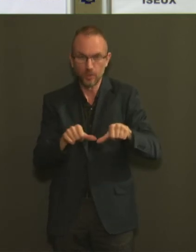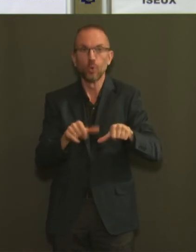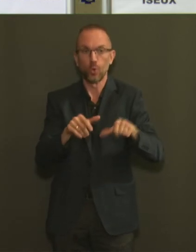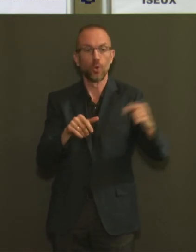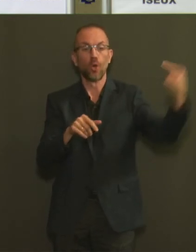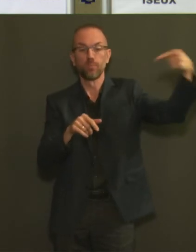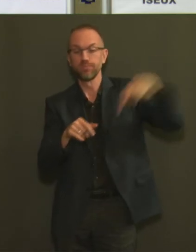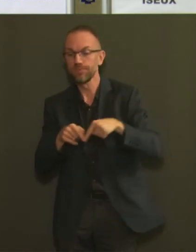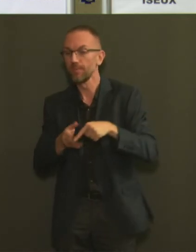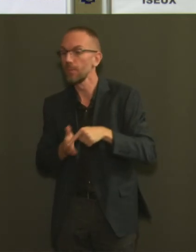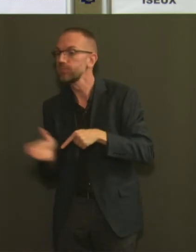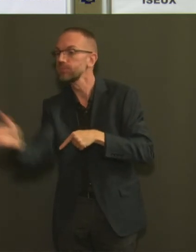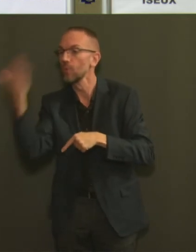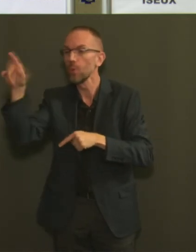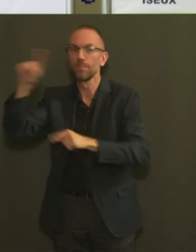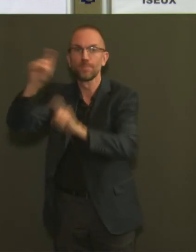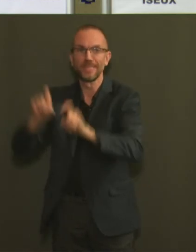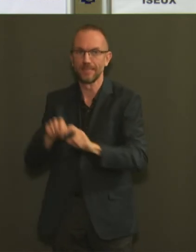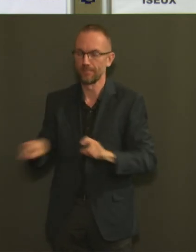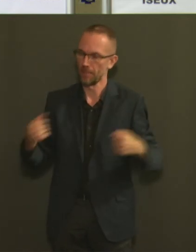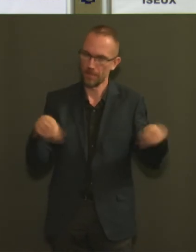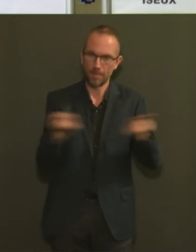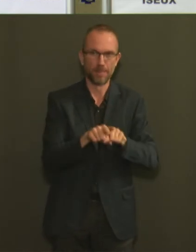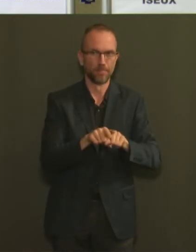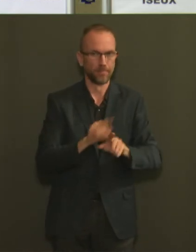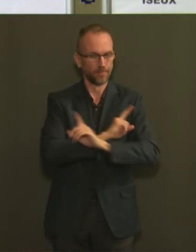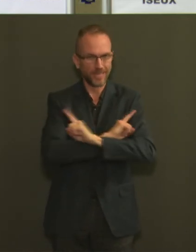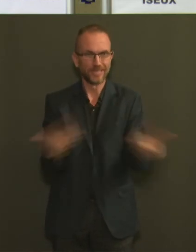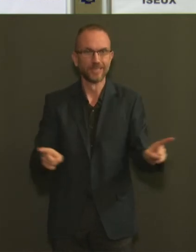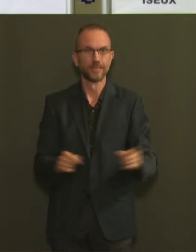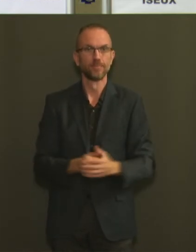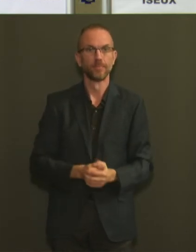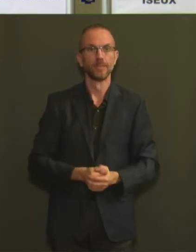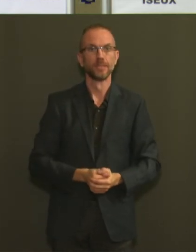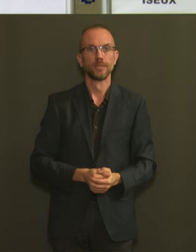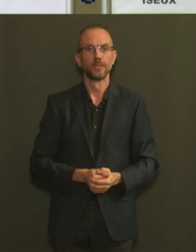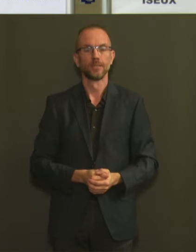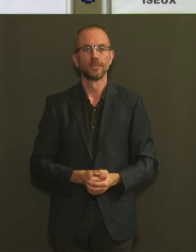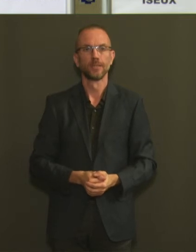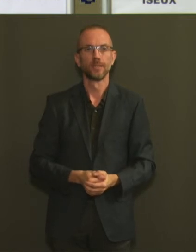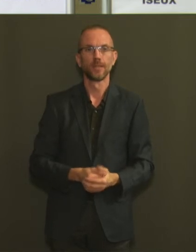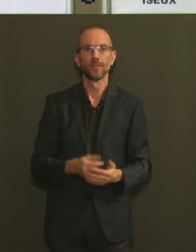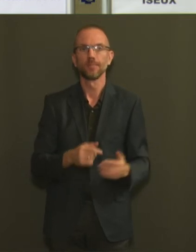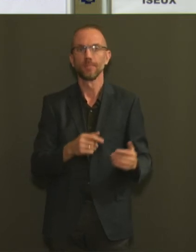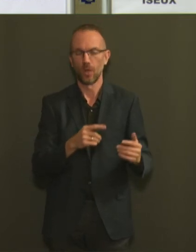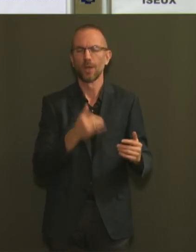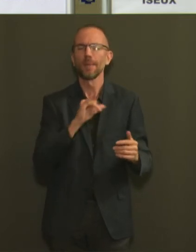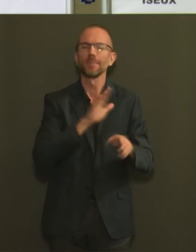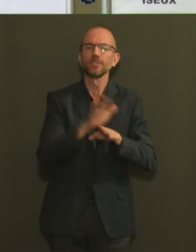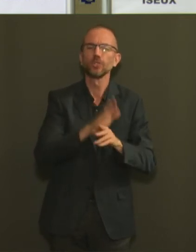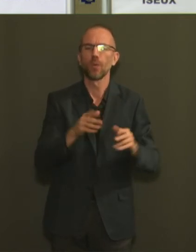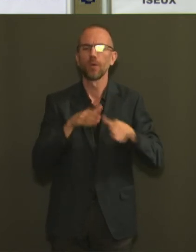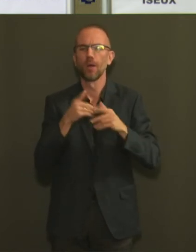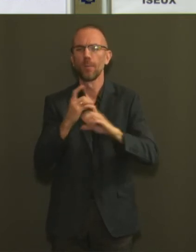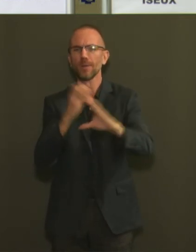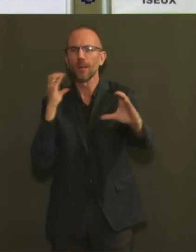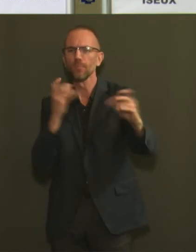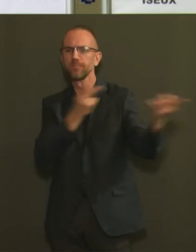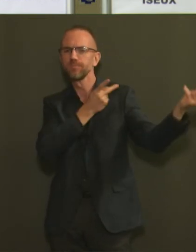transport de marchandises reste lui possible la situation anglaise est suivie de près et sera décidé